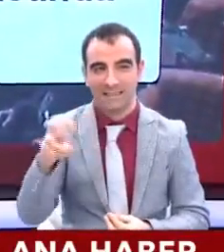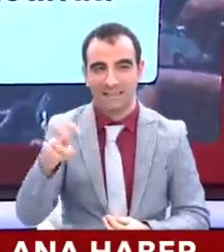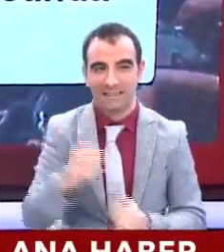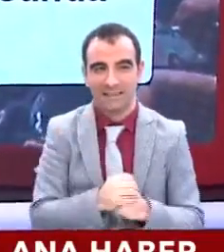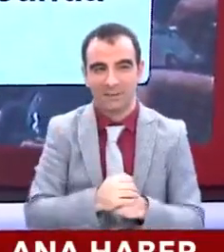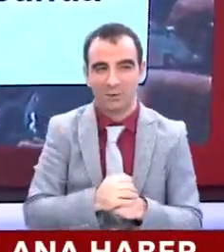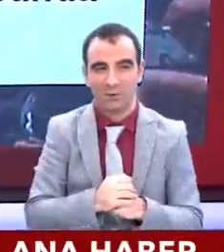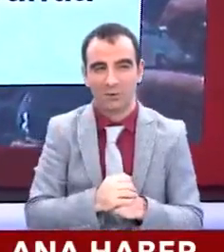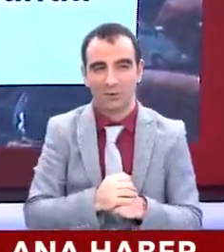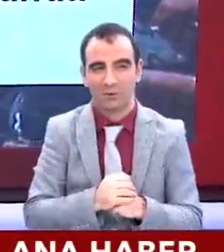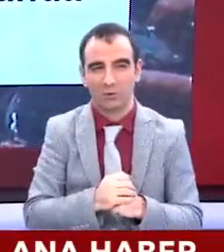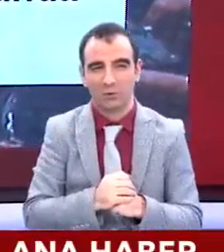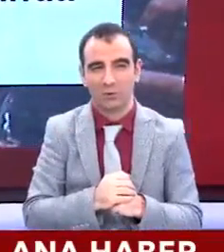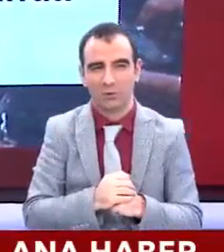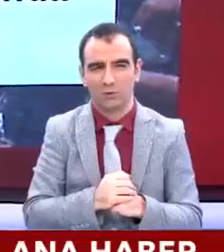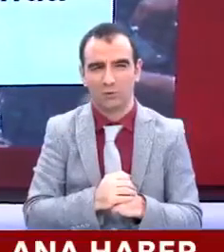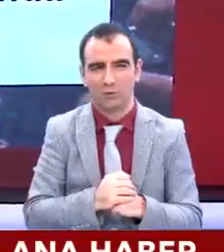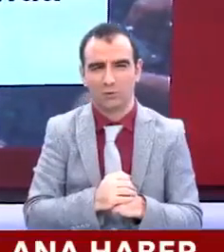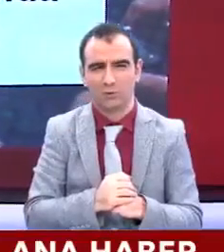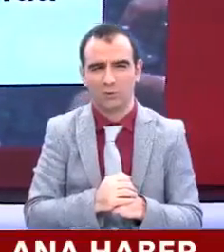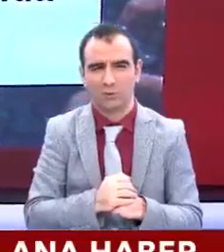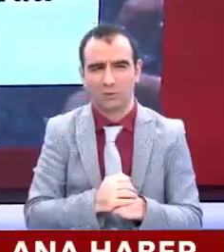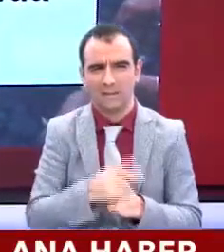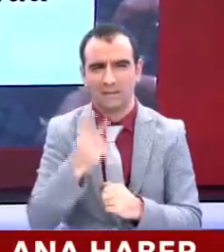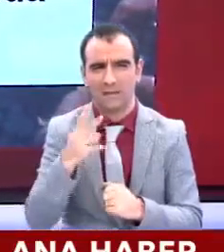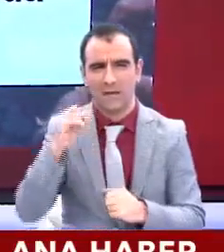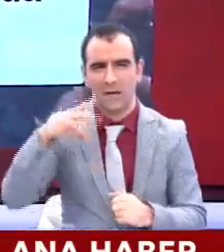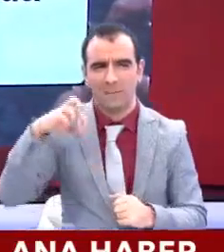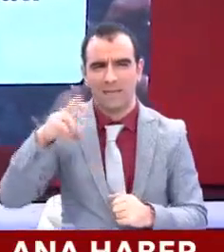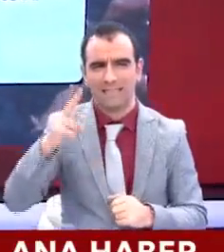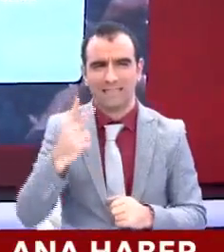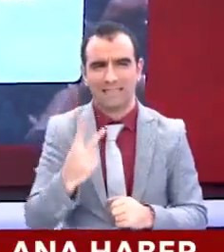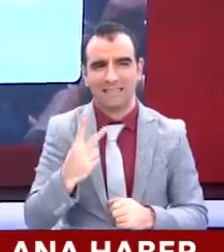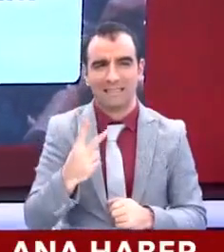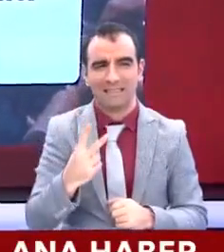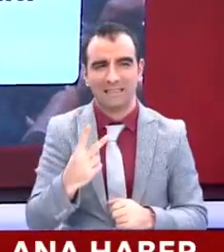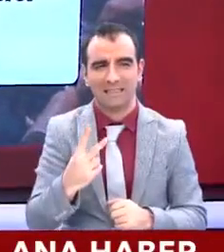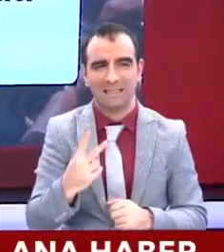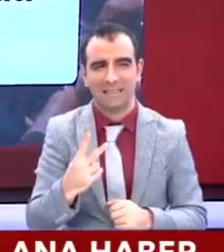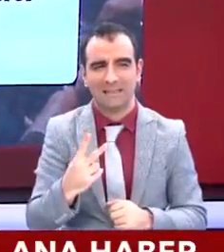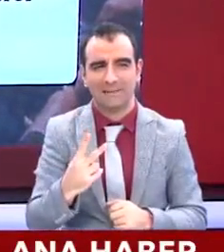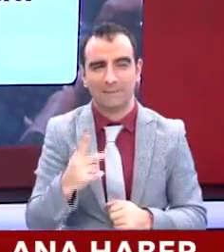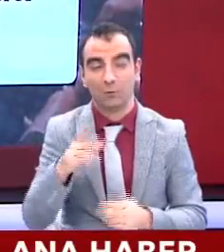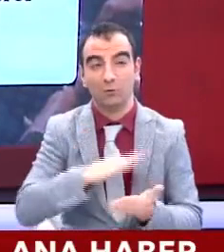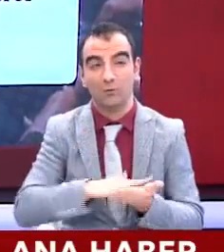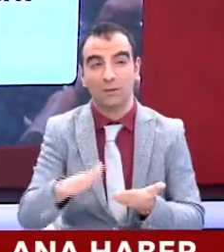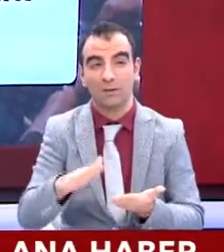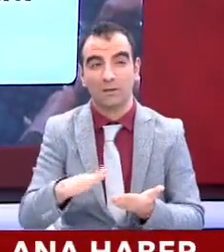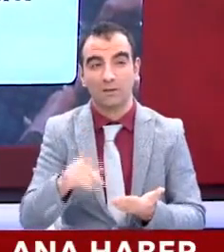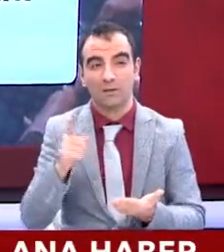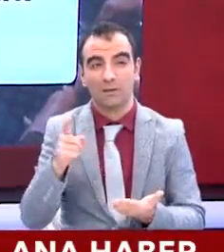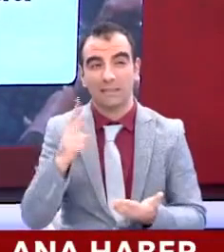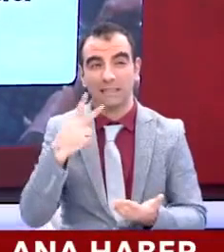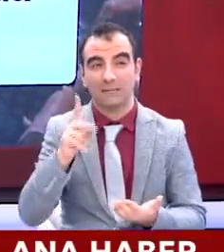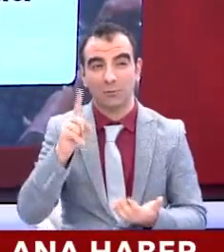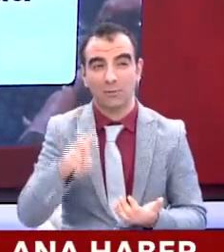yüzde Bu arada Hayır burada Bunlar AK Partili 7.300 Pardon bu arada düzeltiyorum Hayır hayır hayır bu